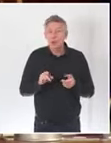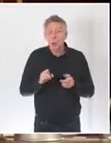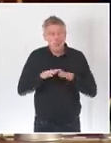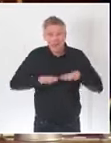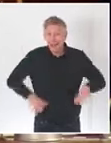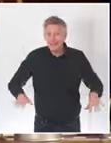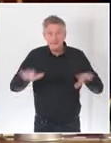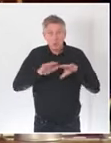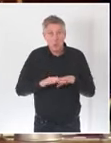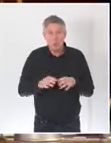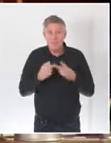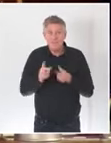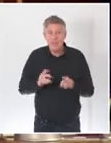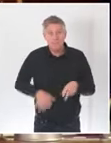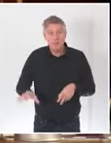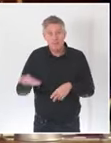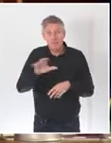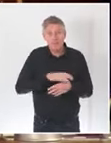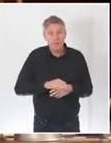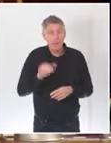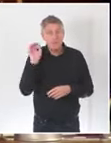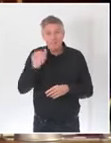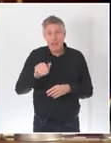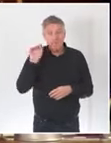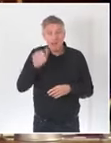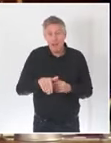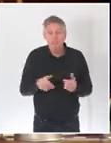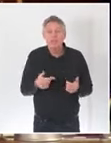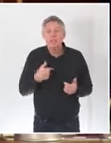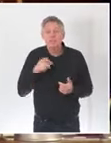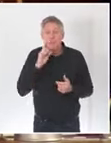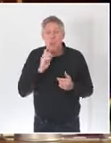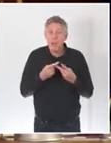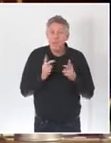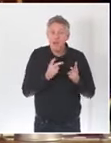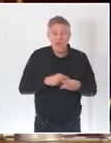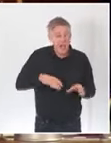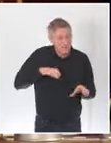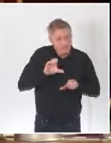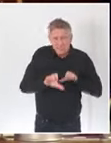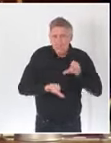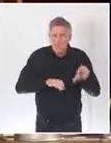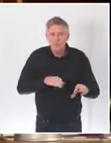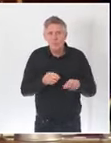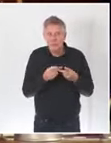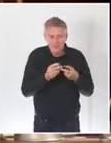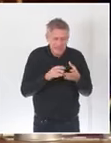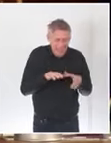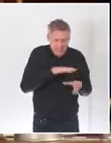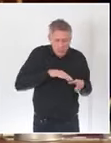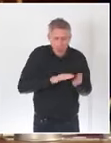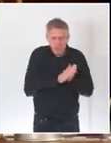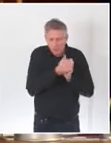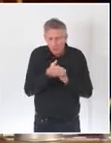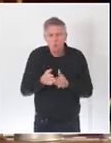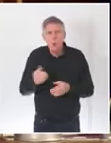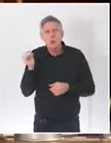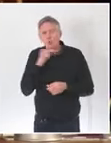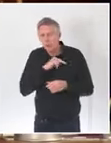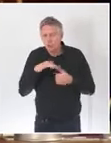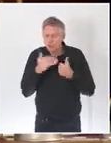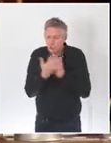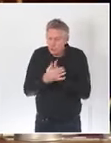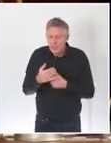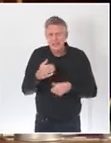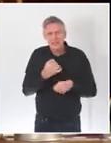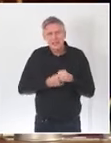de collectivités. Pourquoi? Parce que les collectivités investissent massivement, parce qu'elles transforment les territoires, parce qu'elles font face à l'urgence sociale, parce qu'elles créent